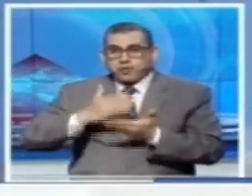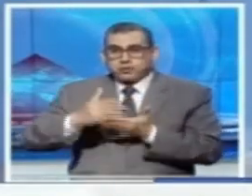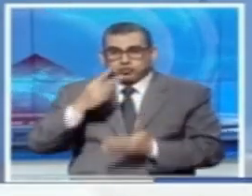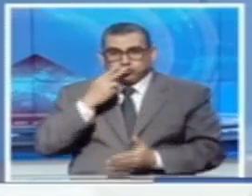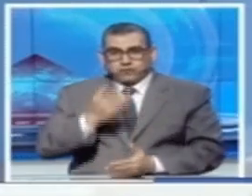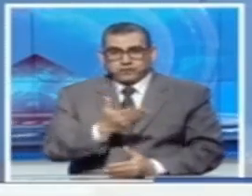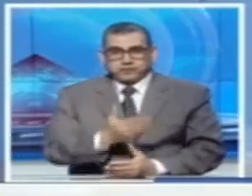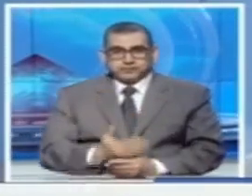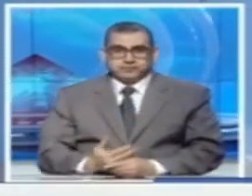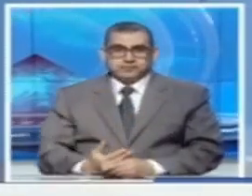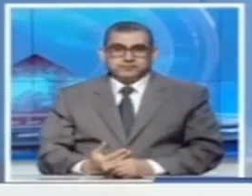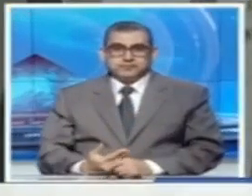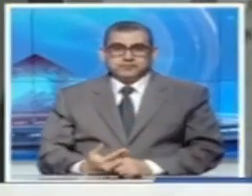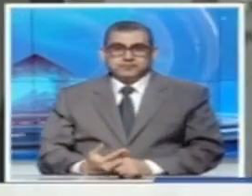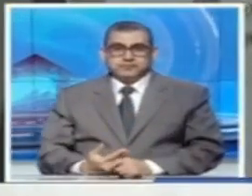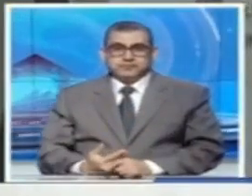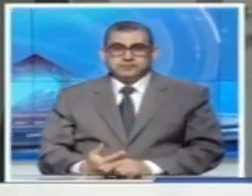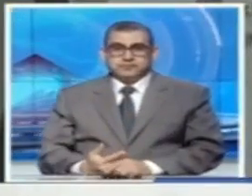نتابع.